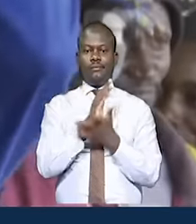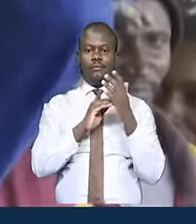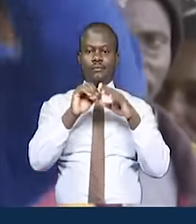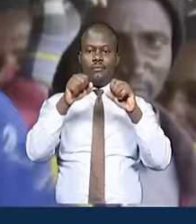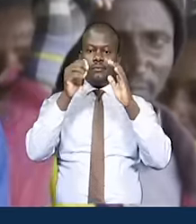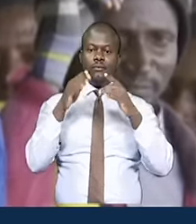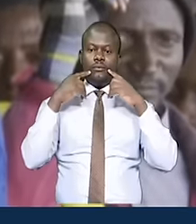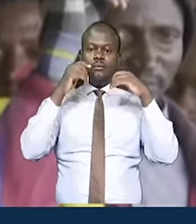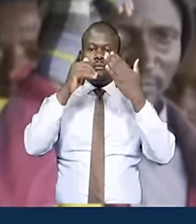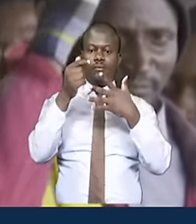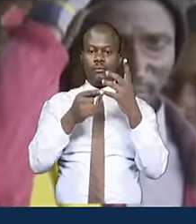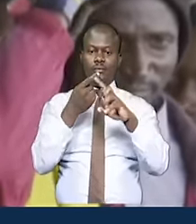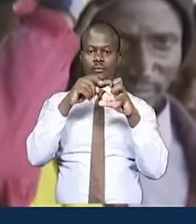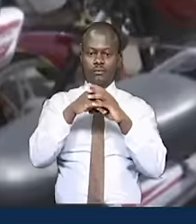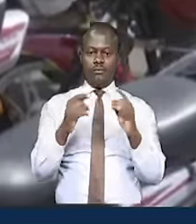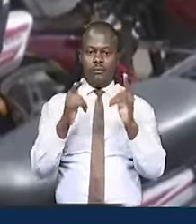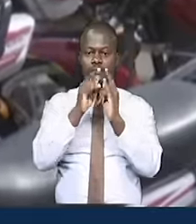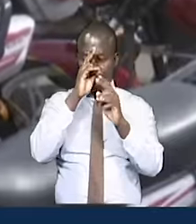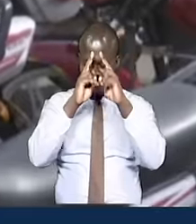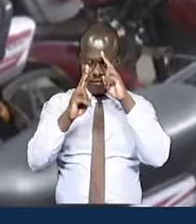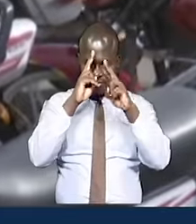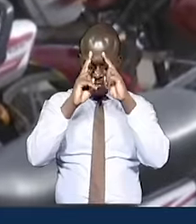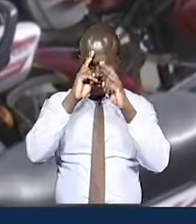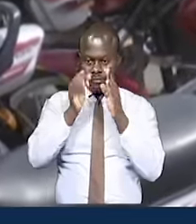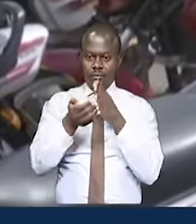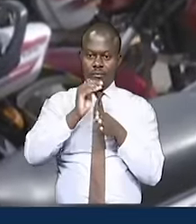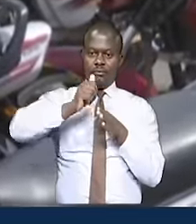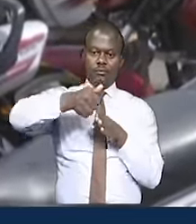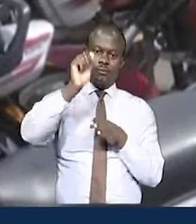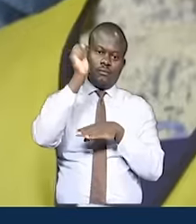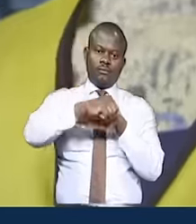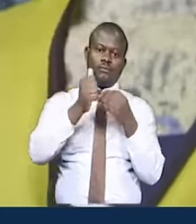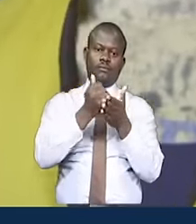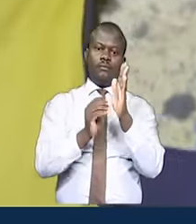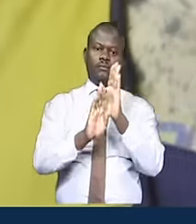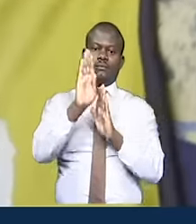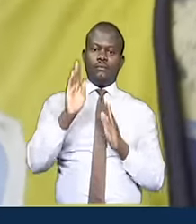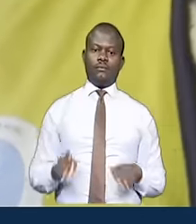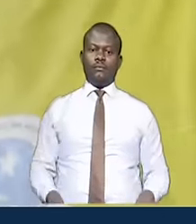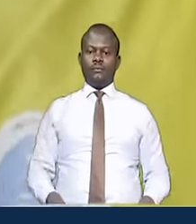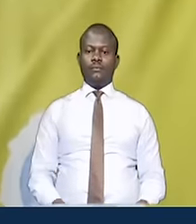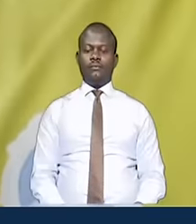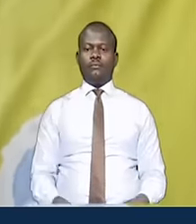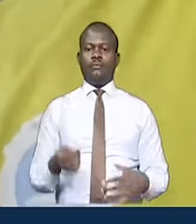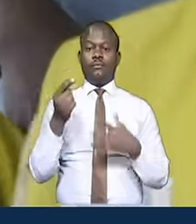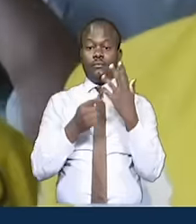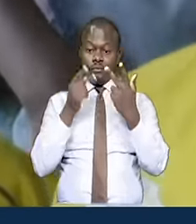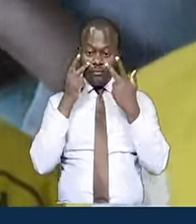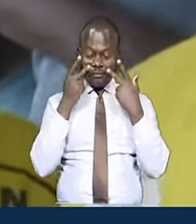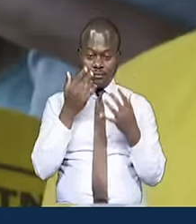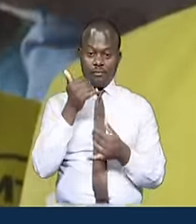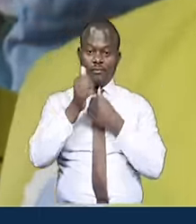bamotari bavuze ko ibyavuye muri inama byubahirijwe umwuga wabo warushaho kubateza imbere ibintu muri uyu mwaka turi